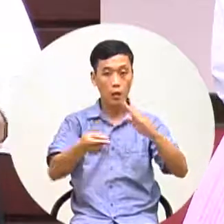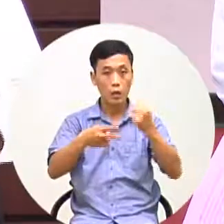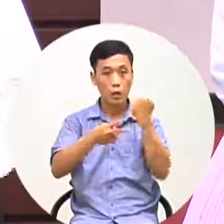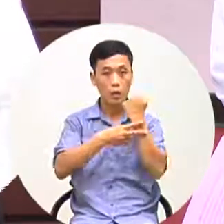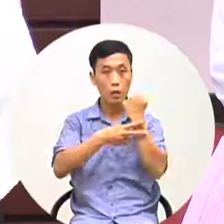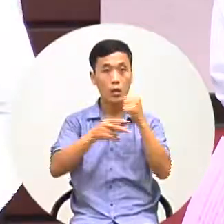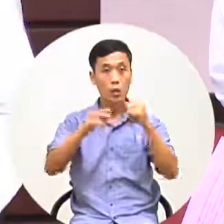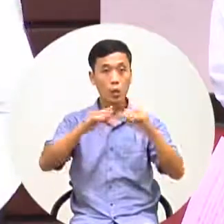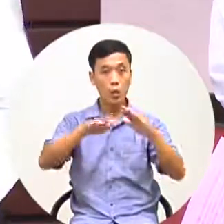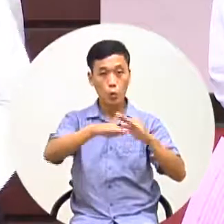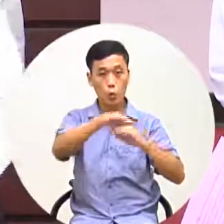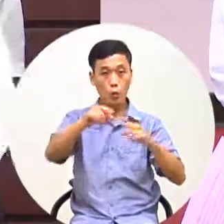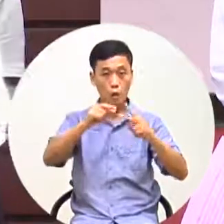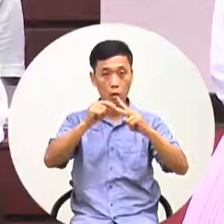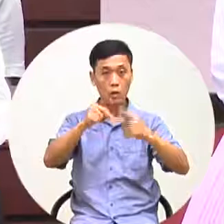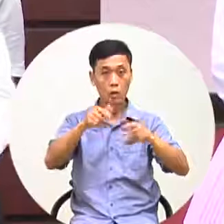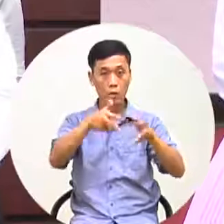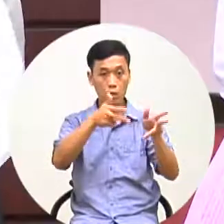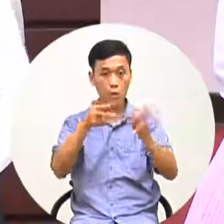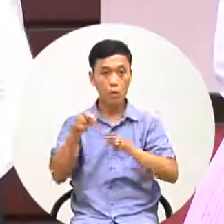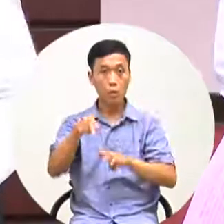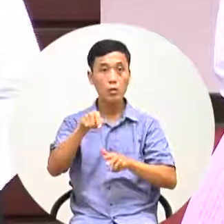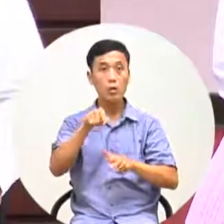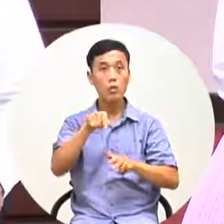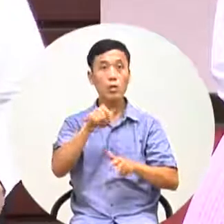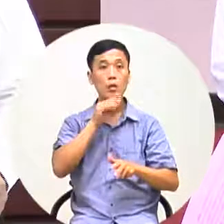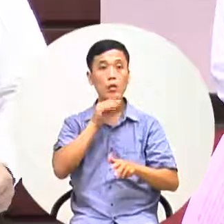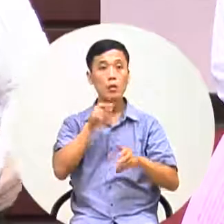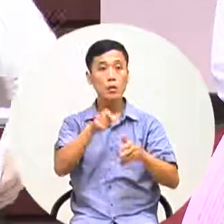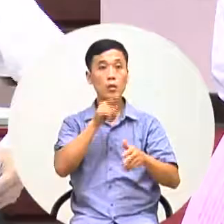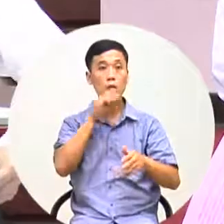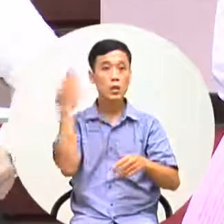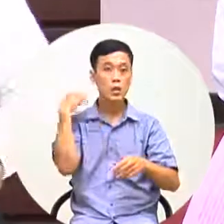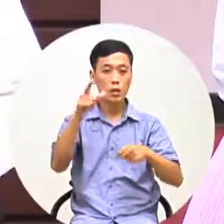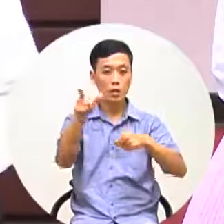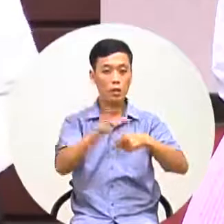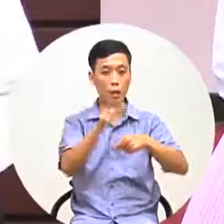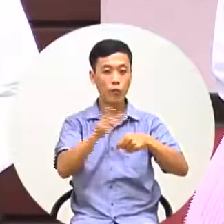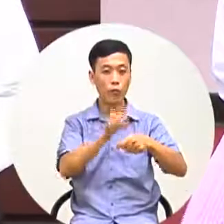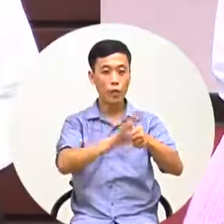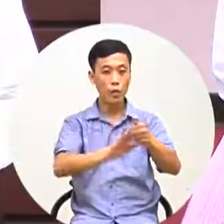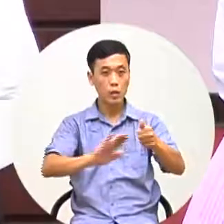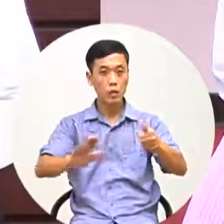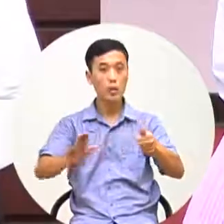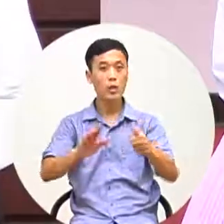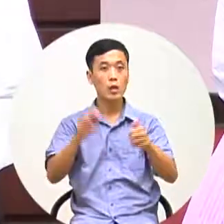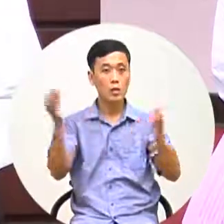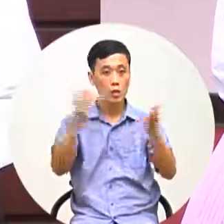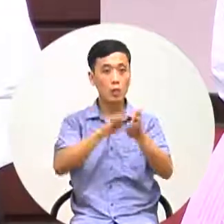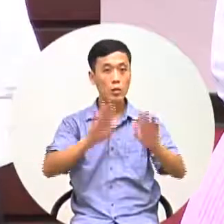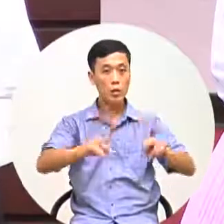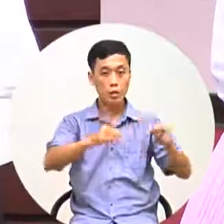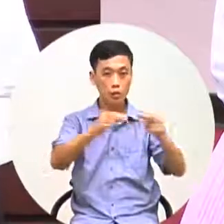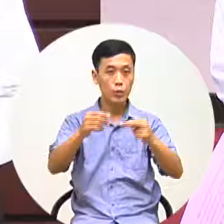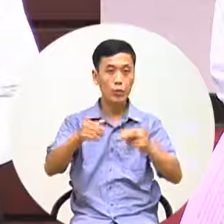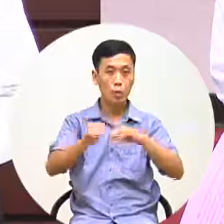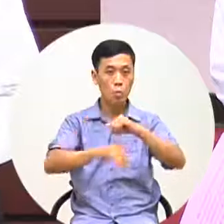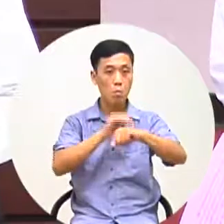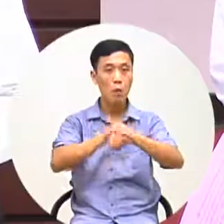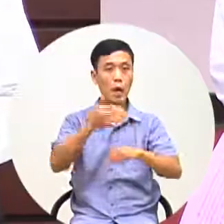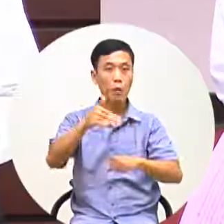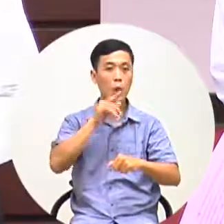在我们梅基台风所造成，到现在还没有处理。坦白讲是已经过久了，哦，坦白讲，那我们也会